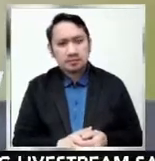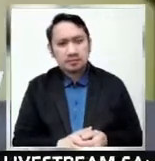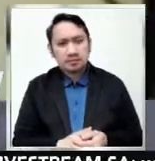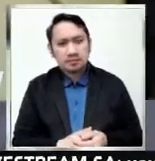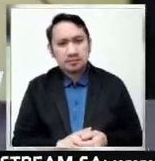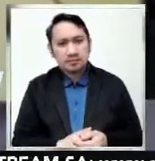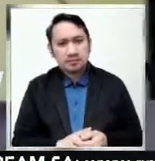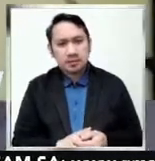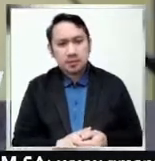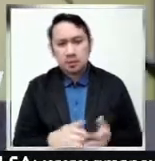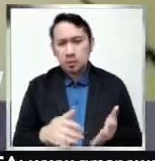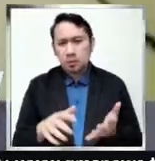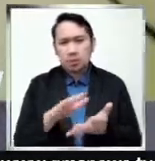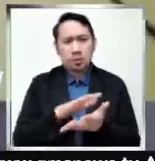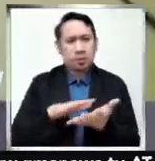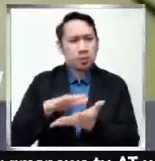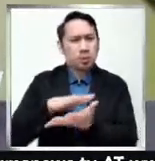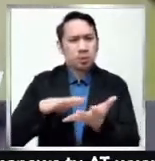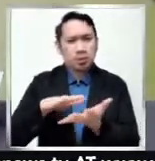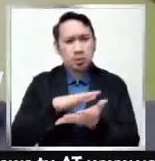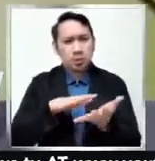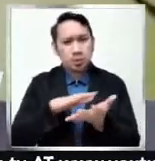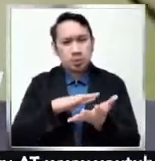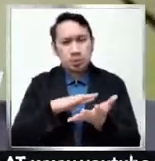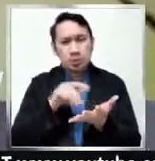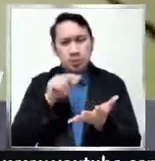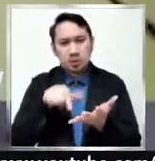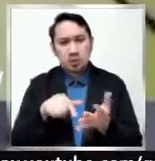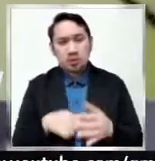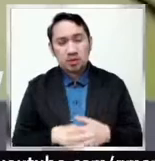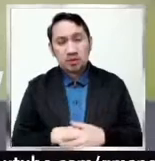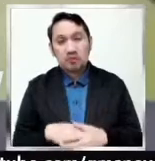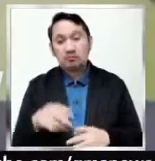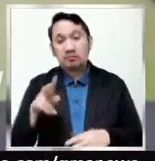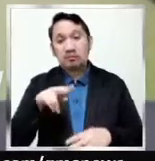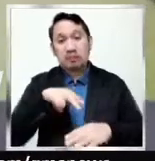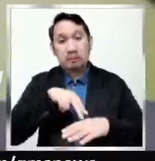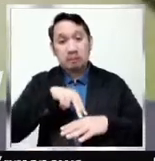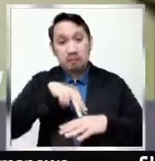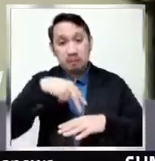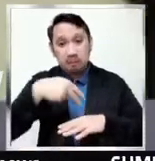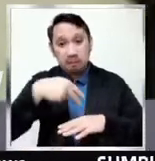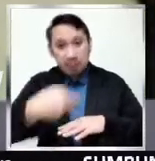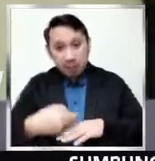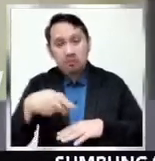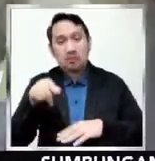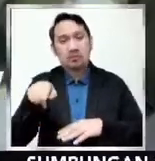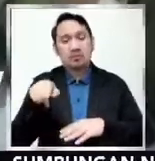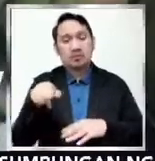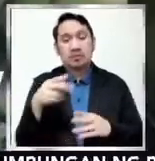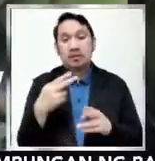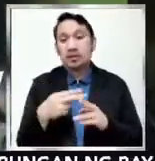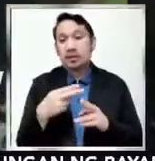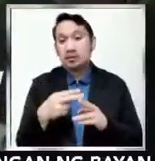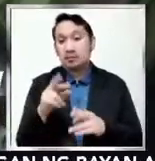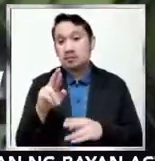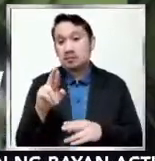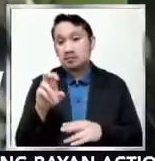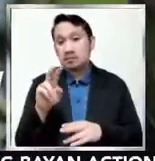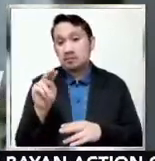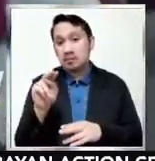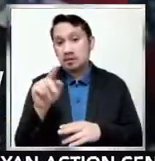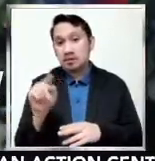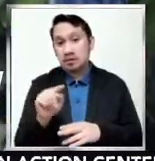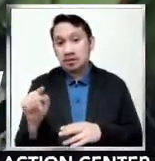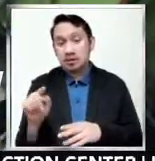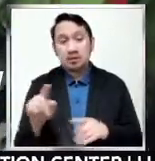Nabulabog ang mga kumakain, sabay takbo ng suspect, bumagsak sa kalsada ang biktimang kinilalang si Renz Madriaga. Pero naisugod siya agad